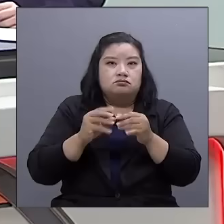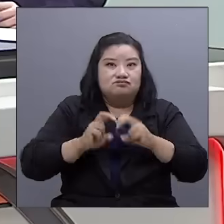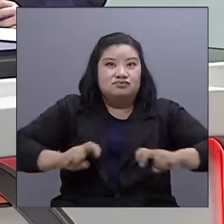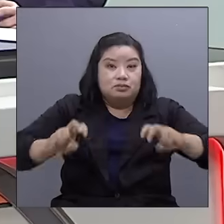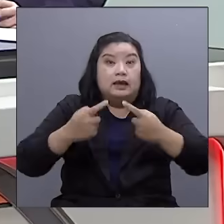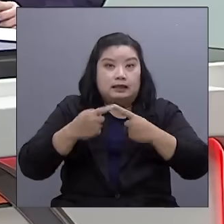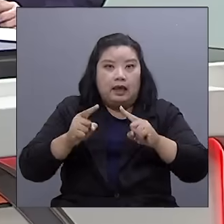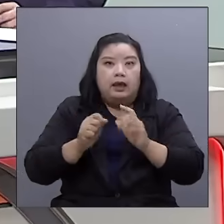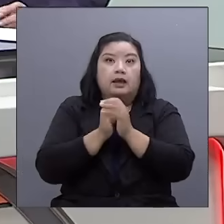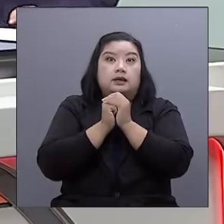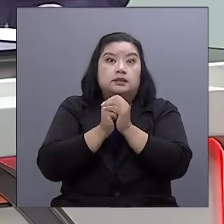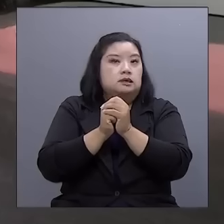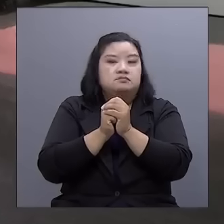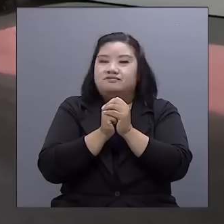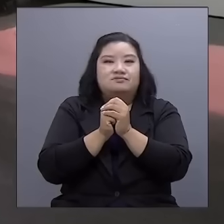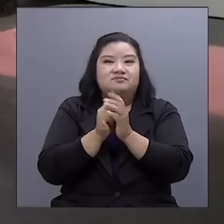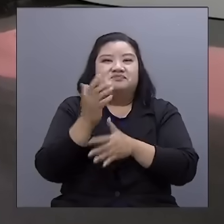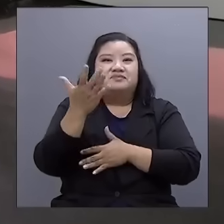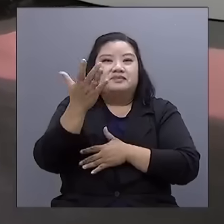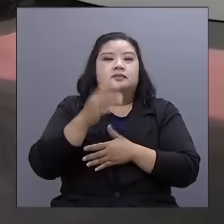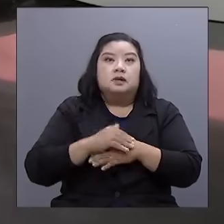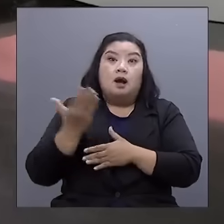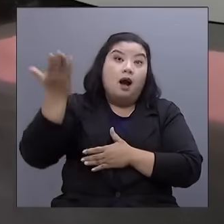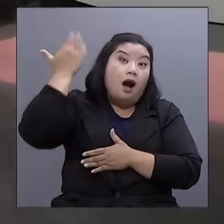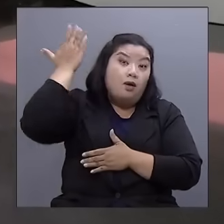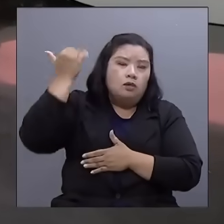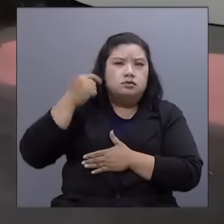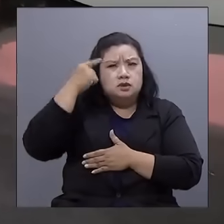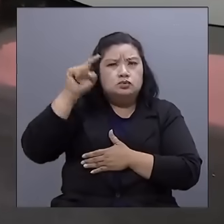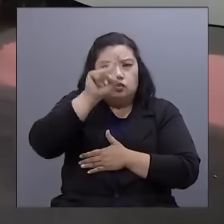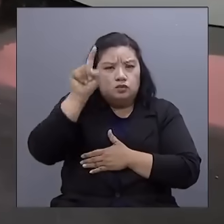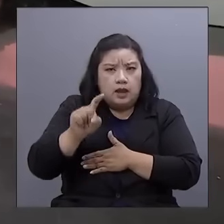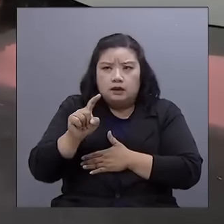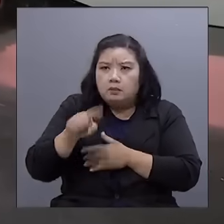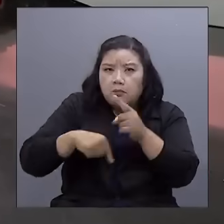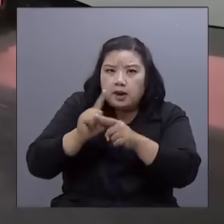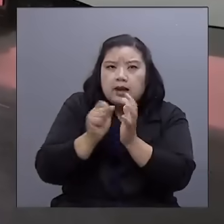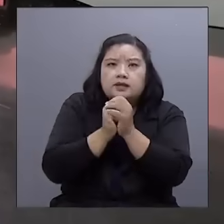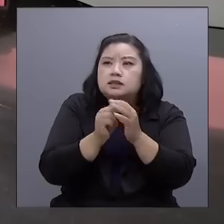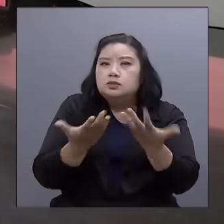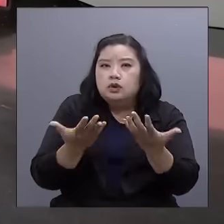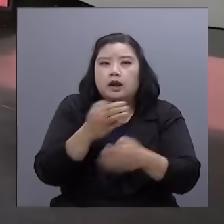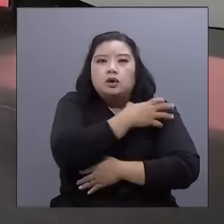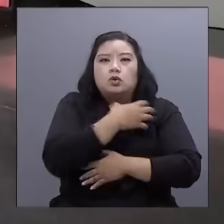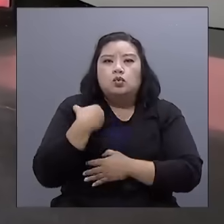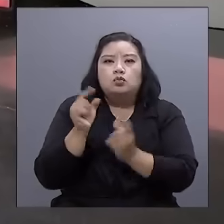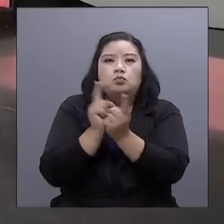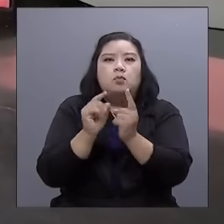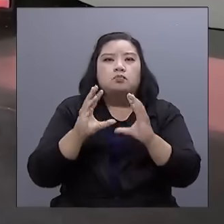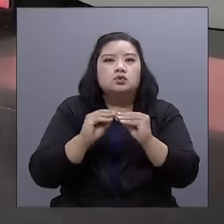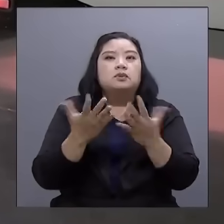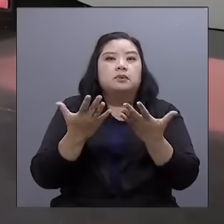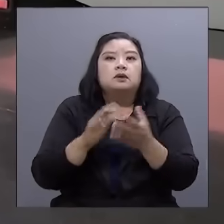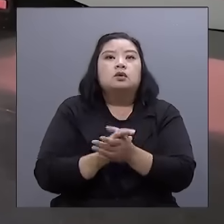มาปรากฏตัวนะคะคุณทิศตะวันตอนนั้นข่าวก็ถามกันอยู่ว่าหายไปไหนนะคะแต่ล่าสุดนี่เห็นบอกว่าชัดเจนแล้วว่า